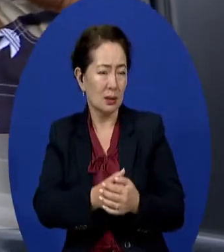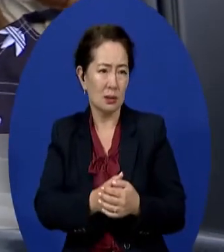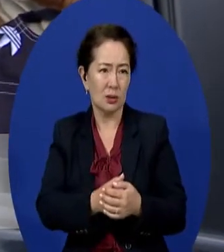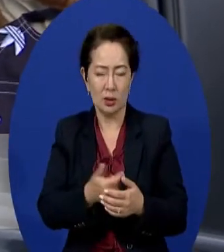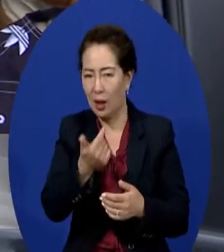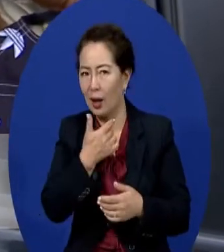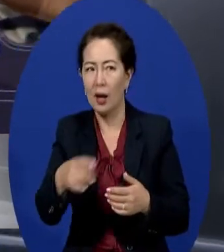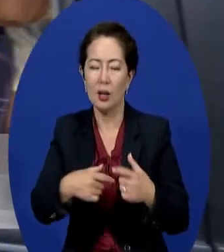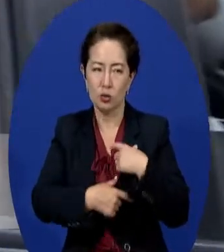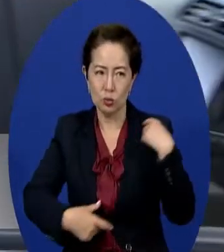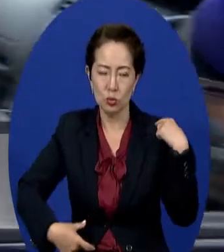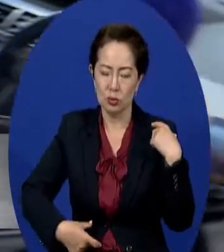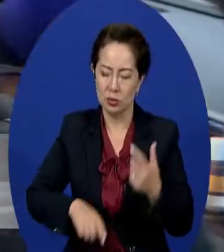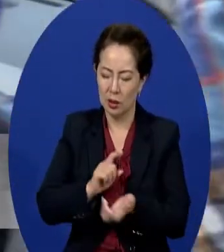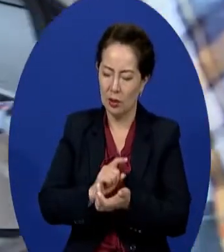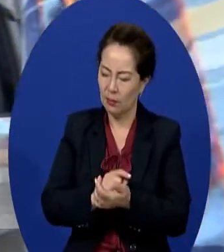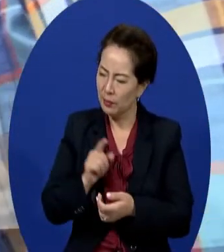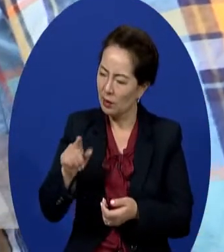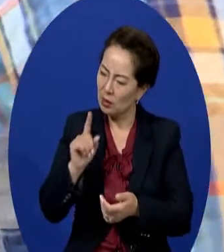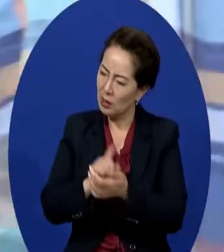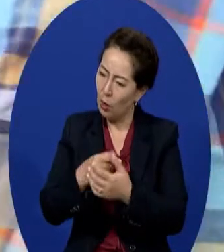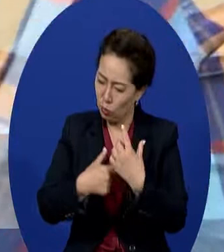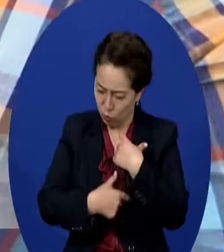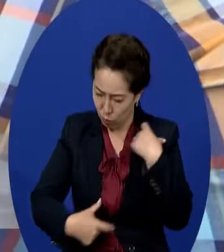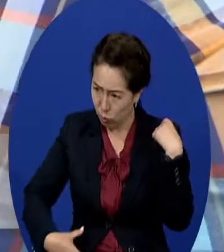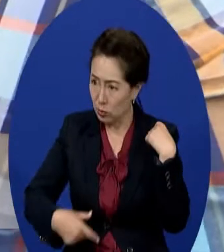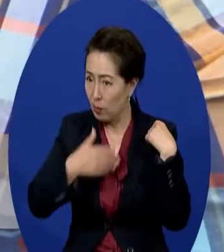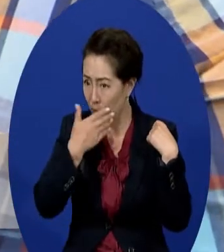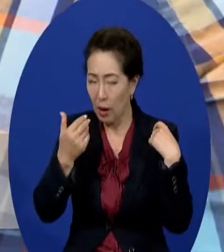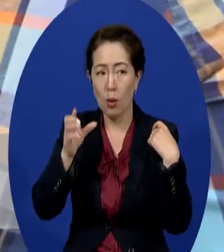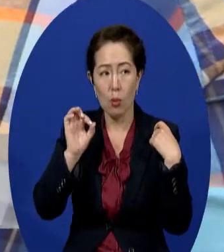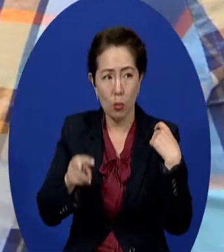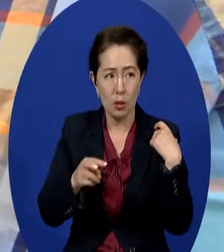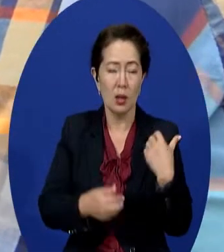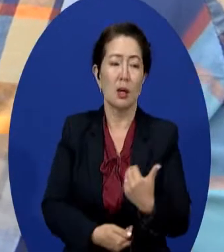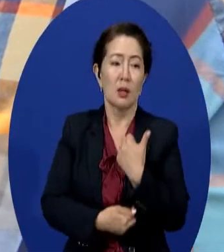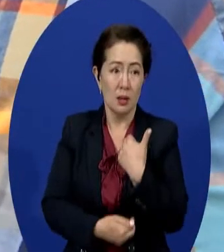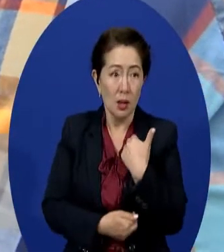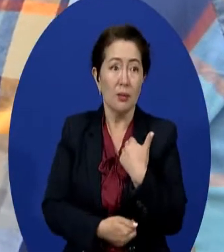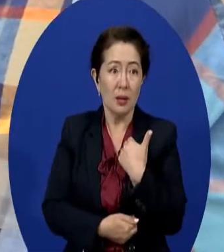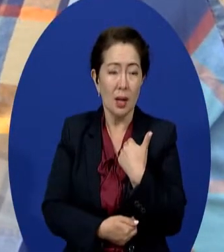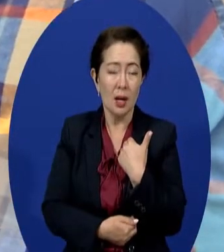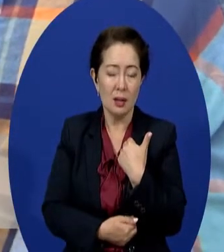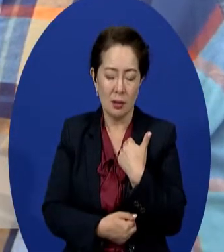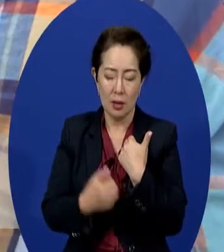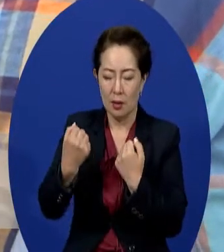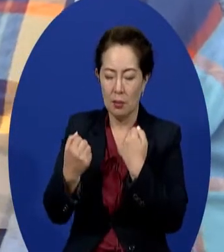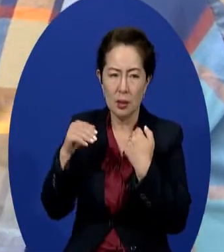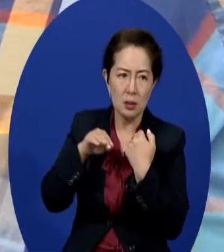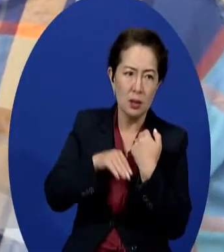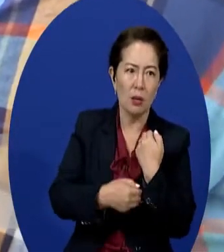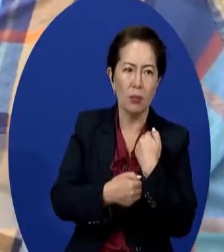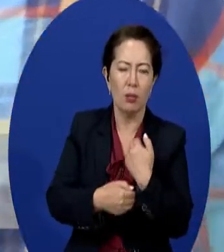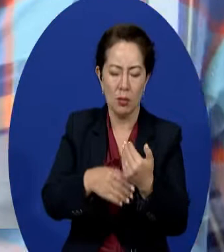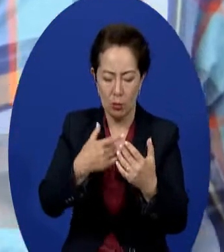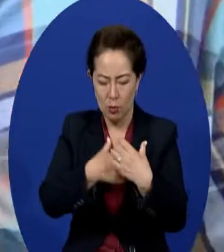гаргаад зүүн нөөц. Ер нь одоо бүсээ зүүгээгүй за тэмэрдсэн байжгаад ямар нэгэн байдлаар одоо аюул ослоо гарахад